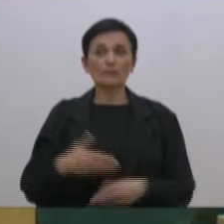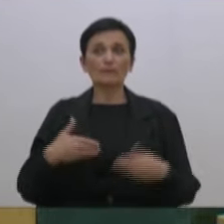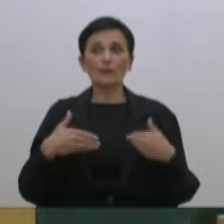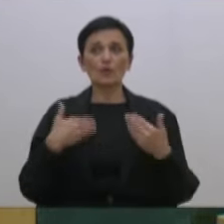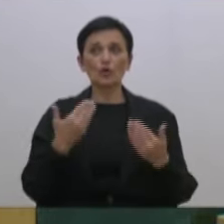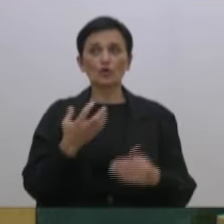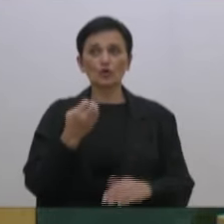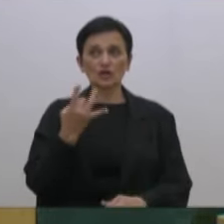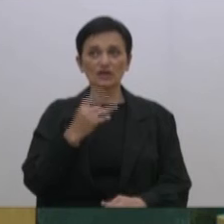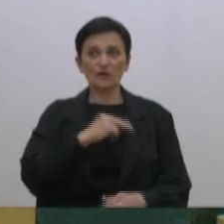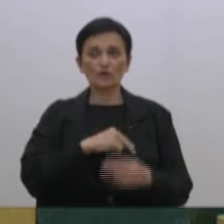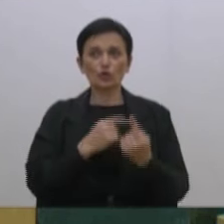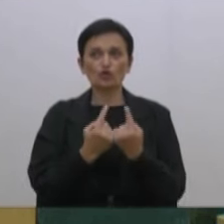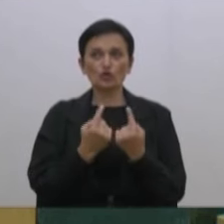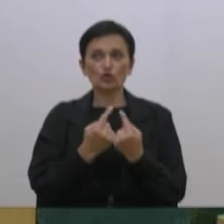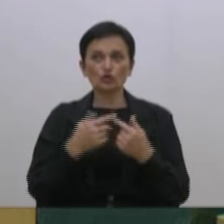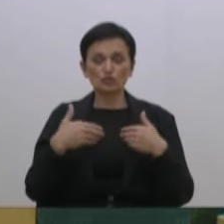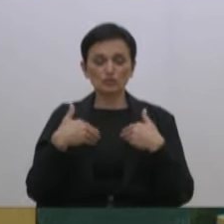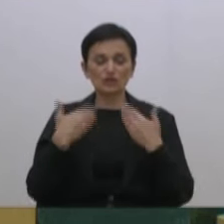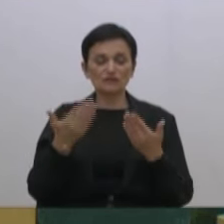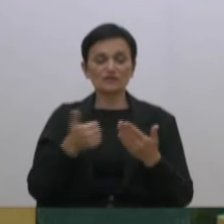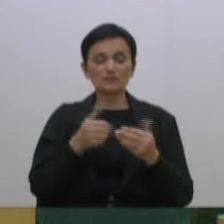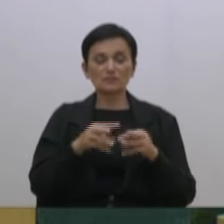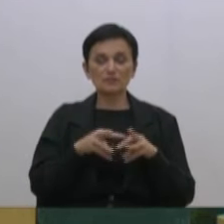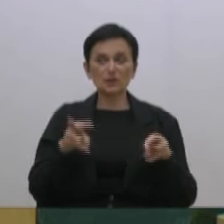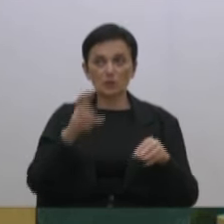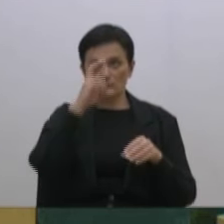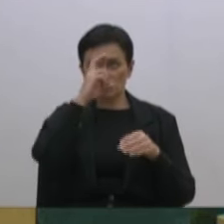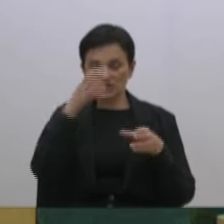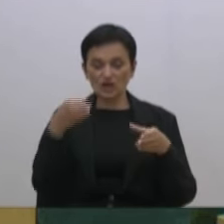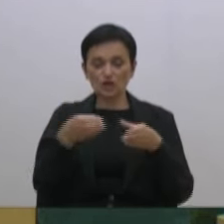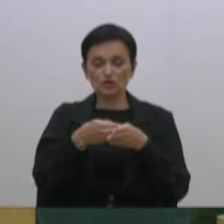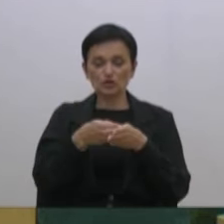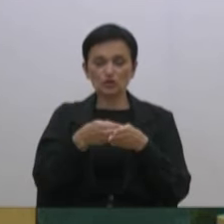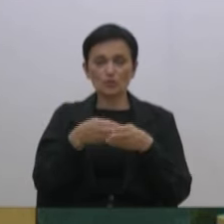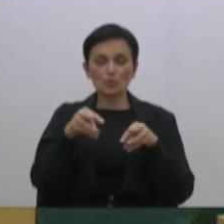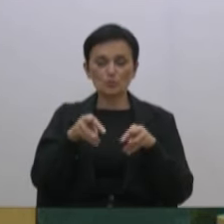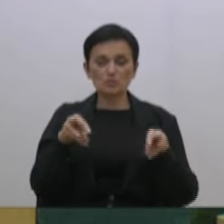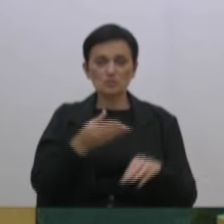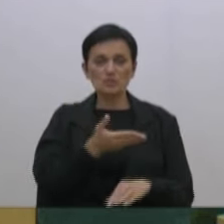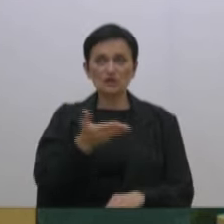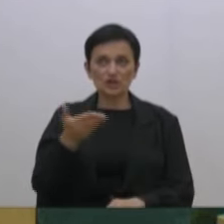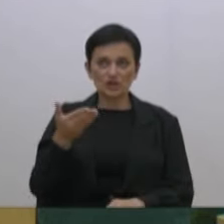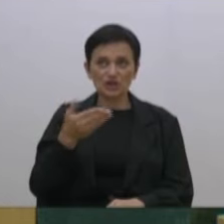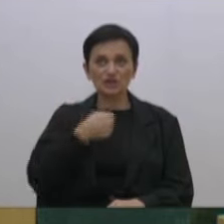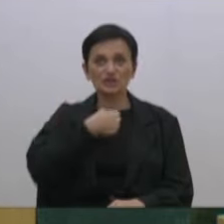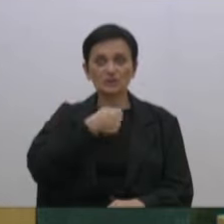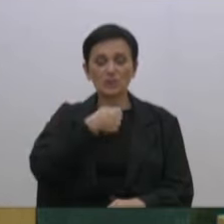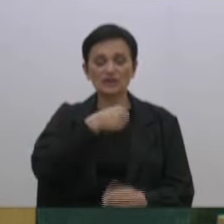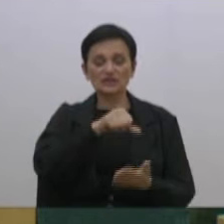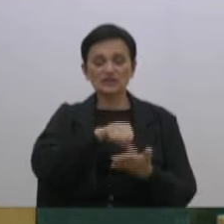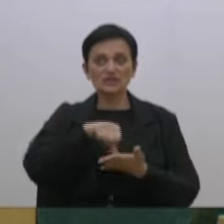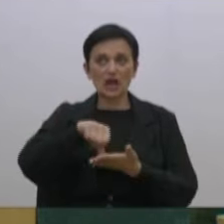მოგესალმებით კიდევ ერთხელ კოლეგებო, მიესალმები პრემიერ-მინისტრს, მთავრობის შემადგენლობას, მინისტრებს, მიესალმები მედიის წარმომადგენლებს.